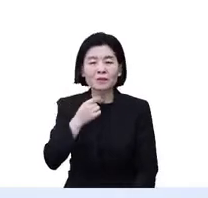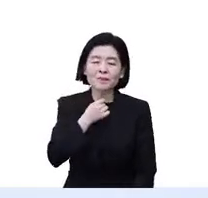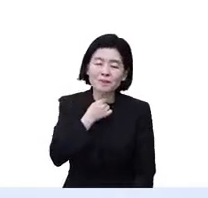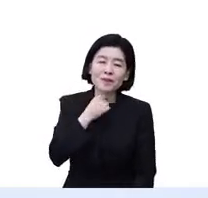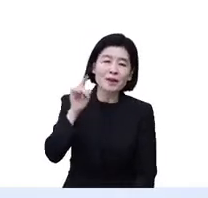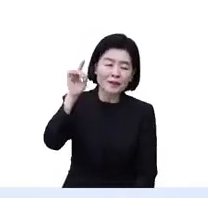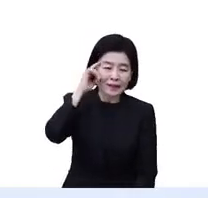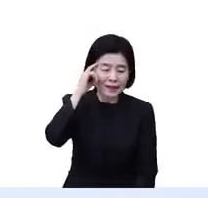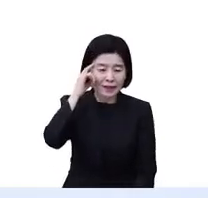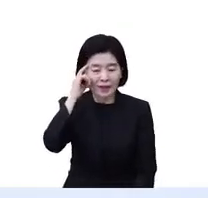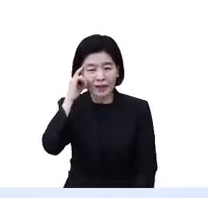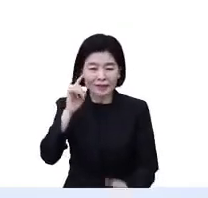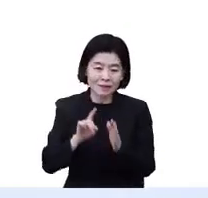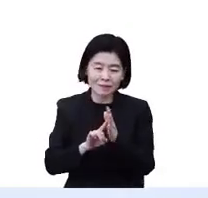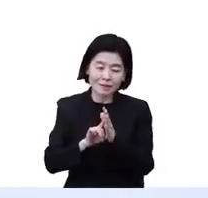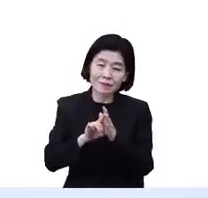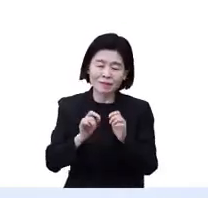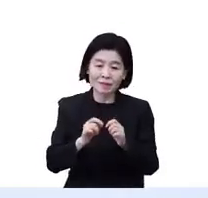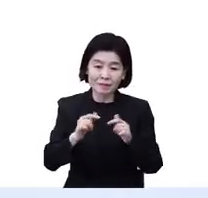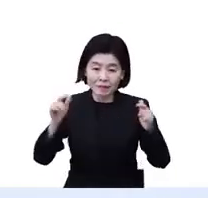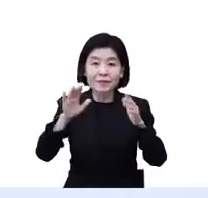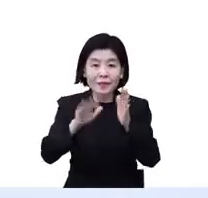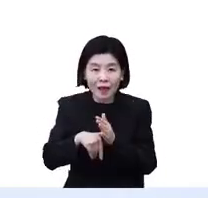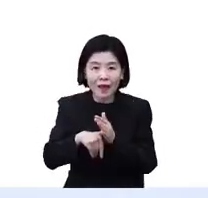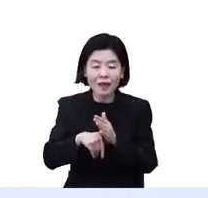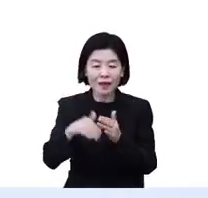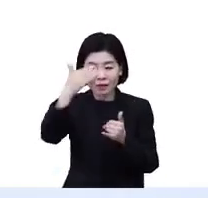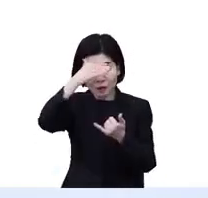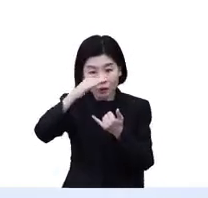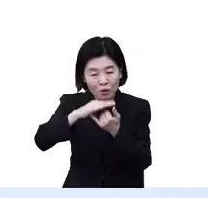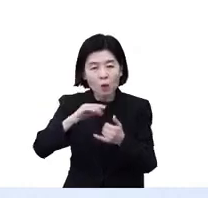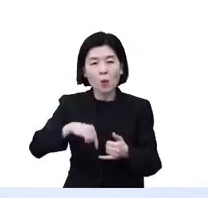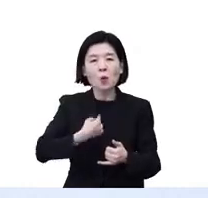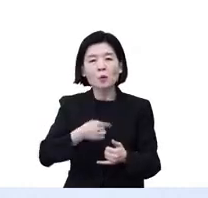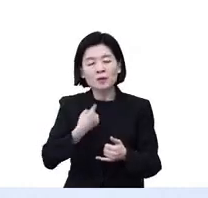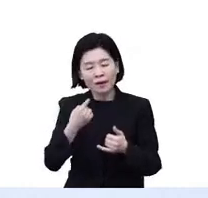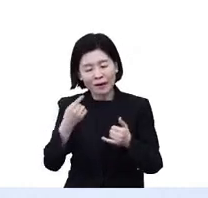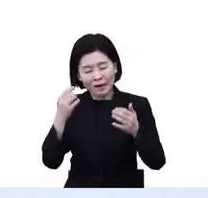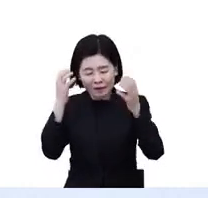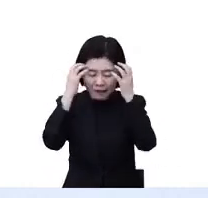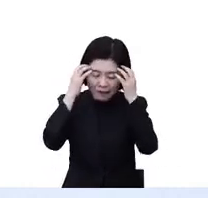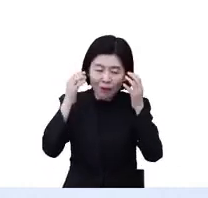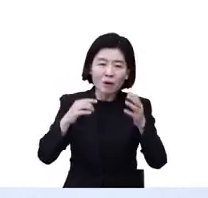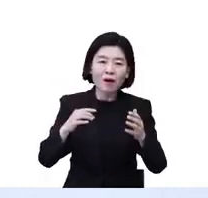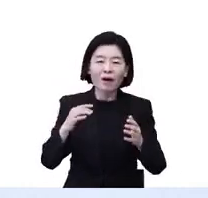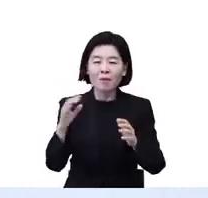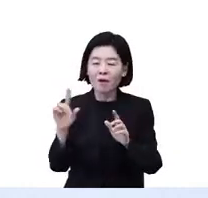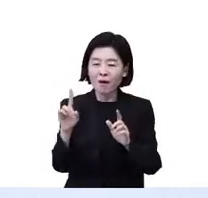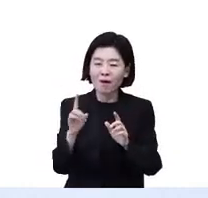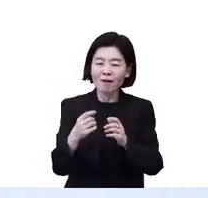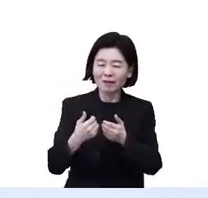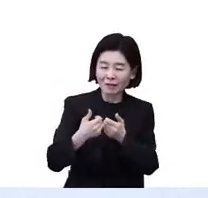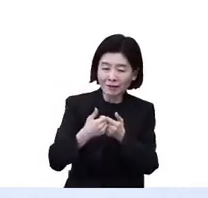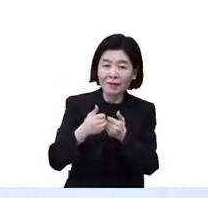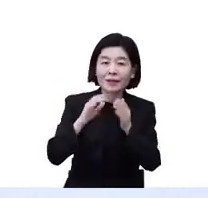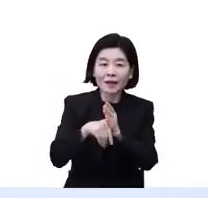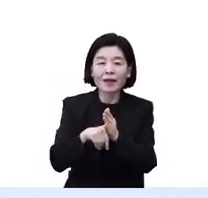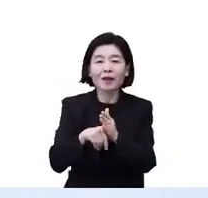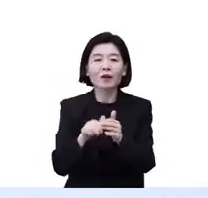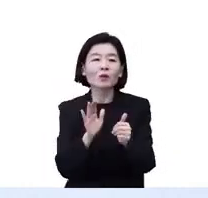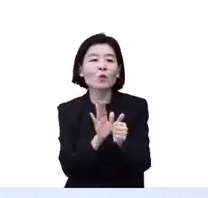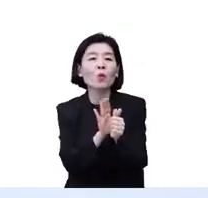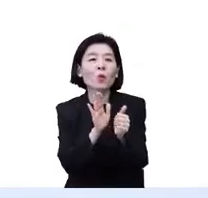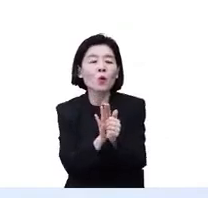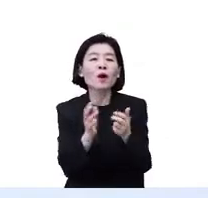이때, 우리 청소년들이 이 거센 비바람에서 홀로 힘겨운 싸움을 하고 있는 이때에 위기에 처한 아이들을